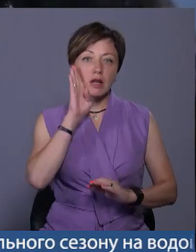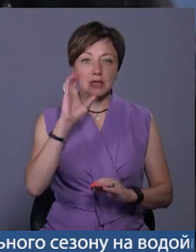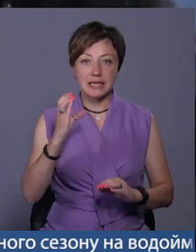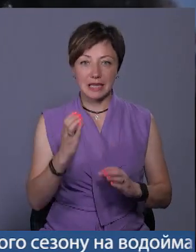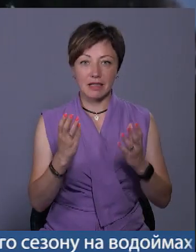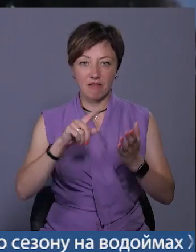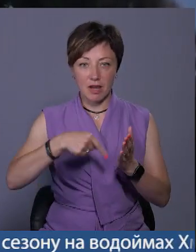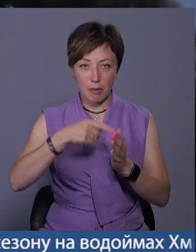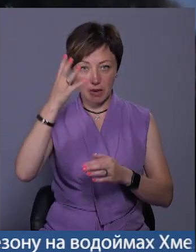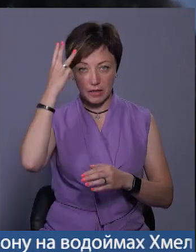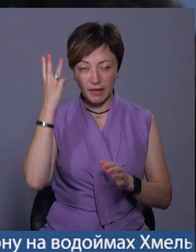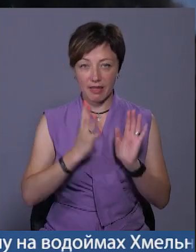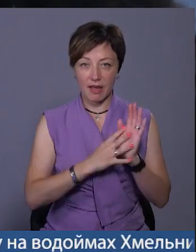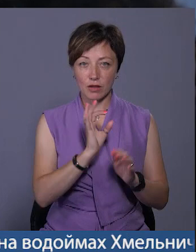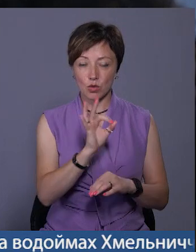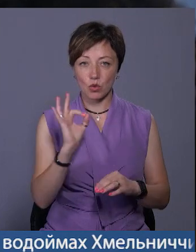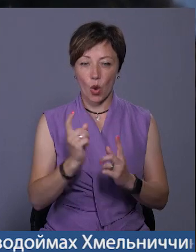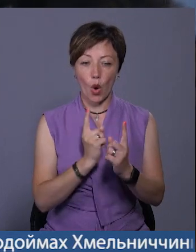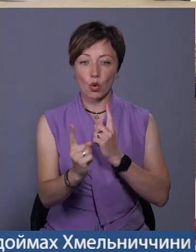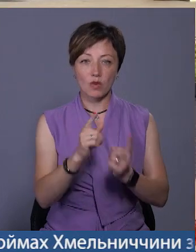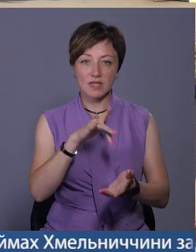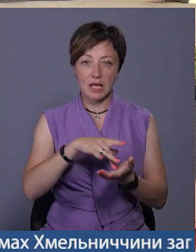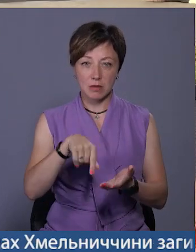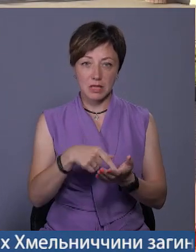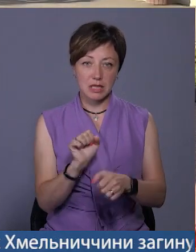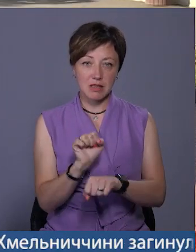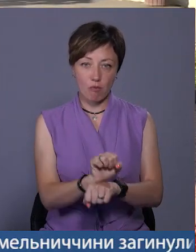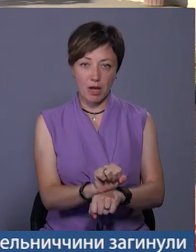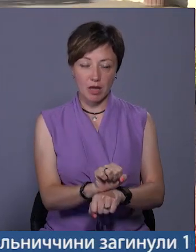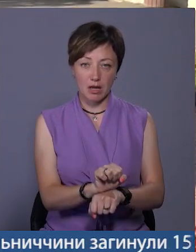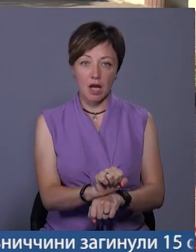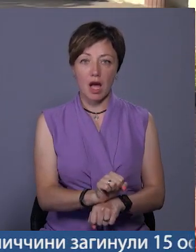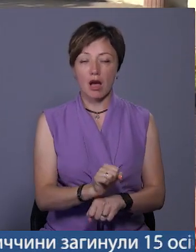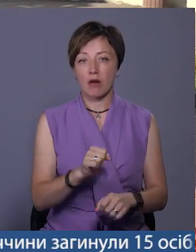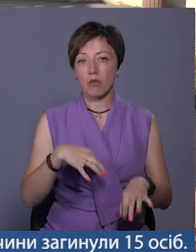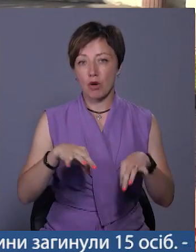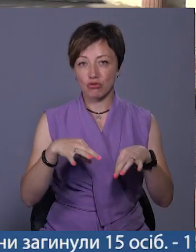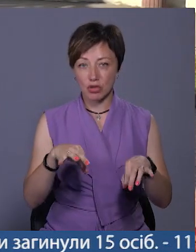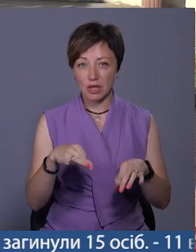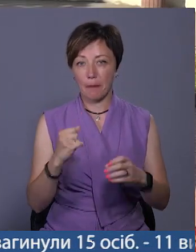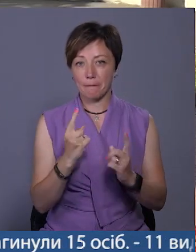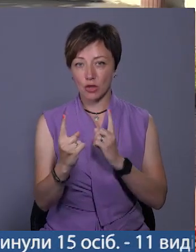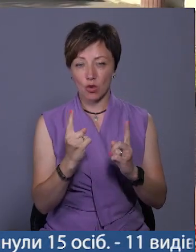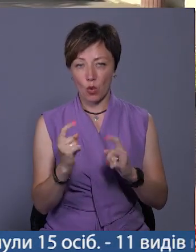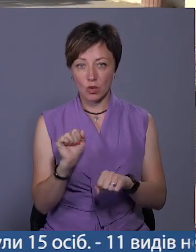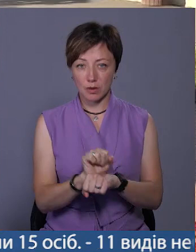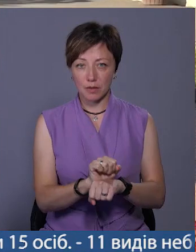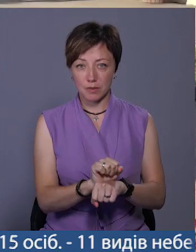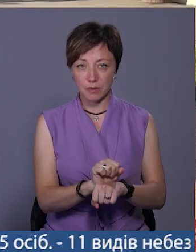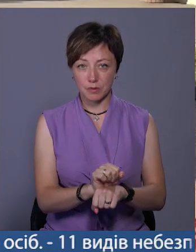Хмельницькому. Рівно о 9:00 рух у центрі міста завмер. Зупинились і машини, і пішоходи.